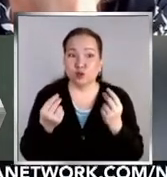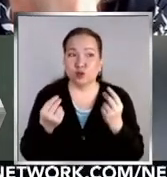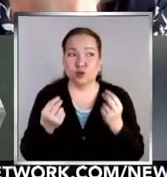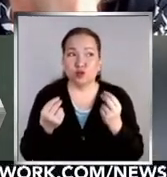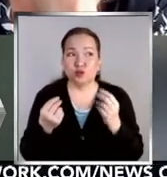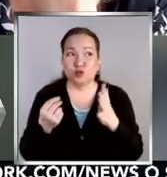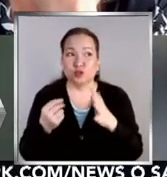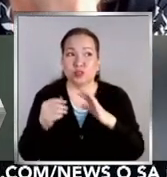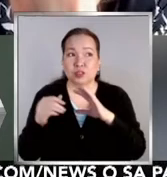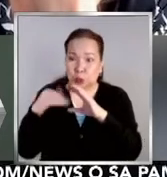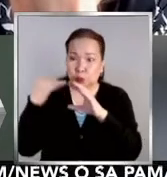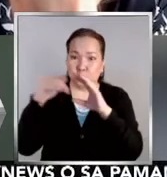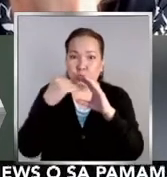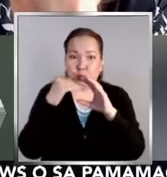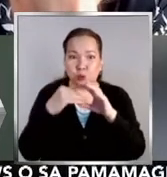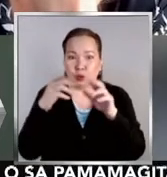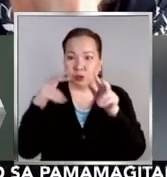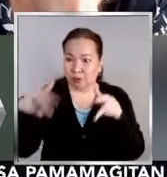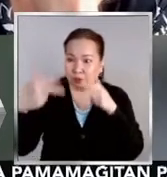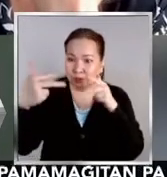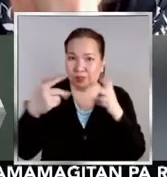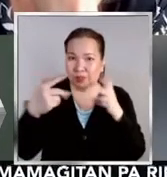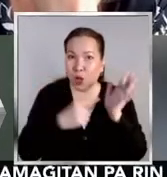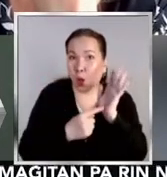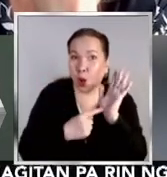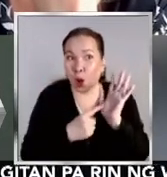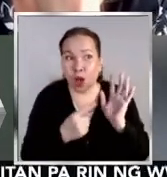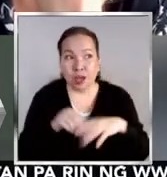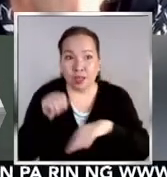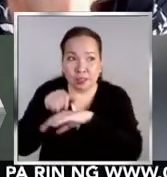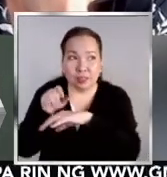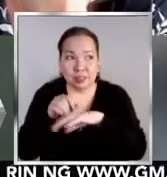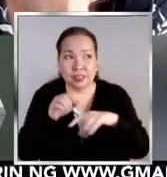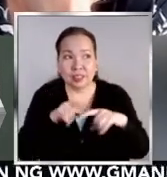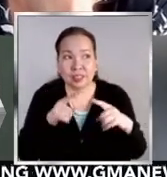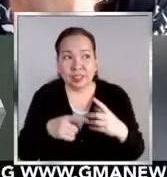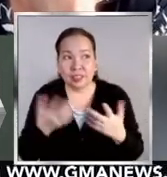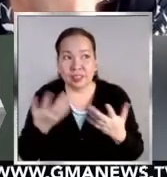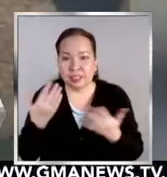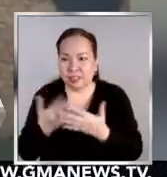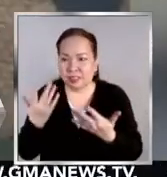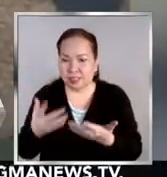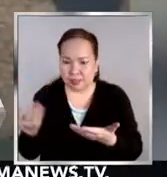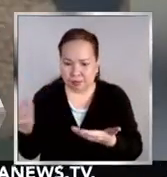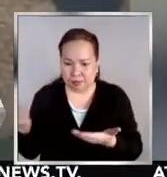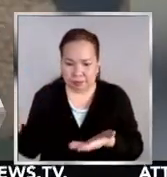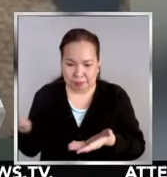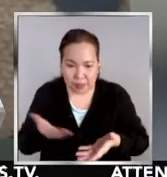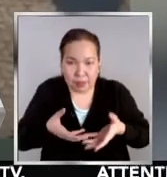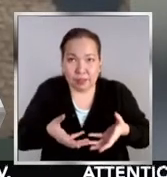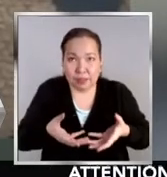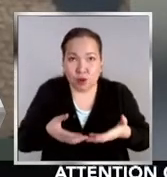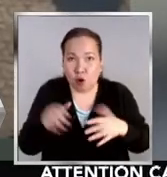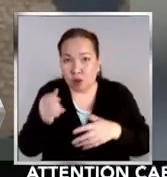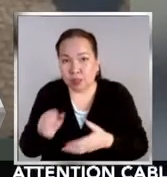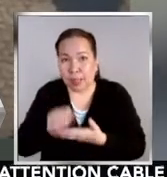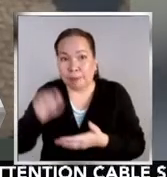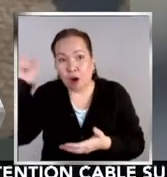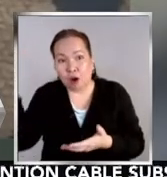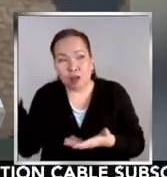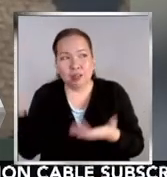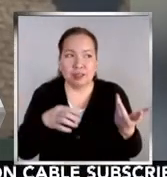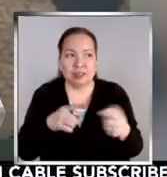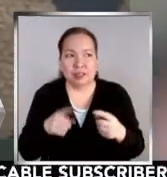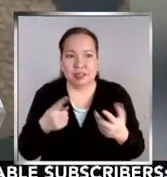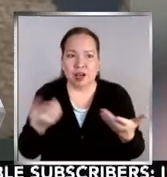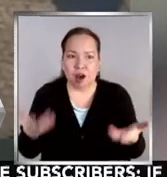akin, oh, do you still want this? Do we pack this? Do we throw this? Do we give it? Ganon, it was 3 weeks of like packing